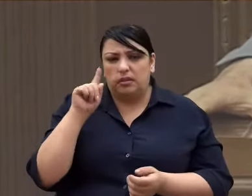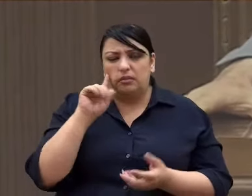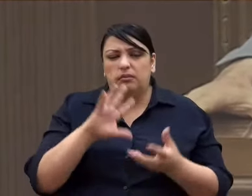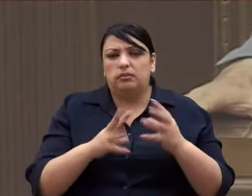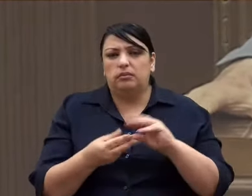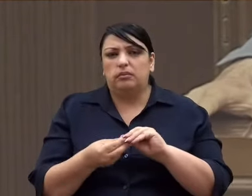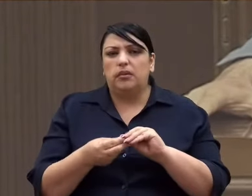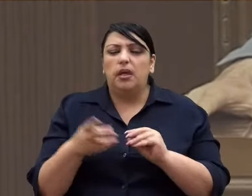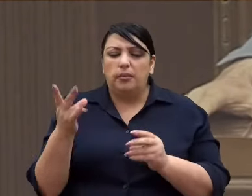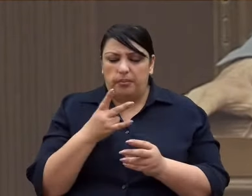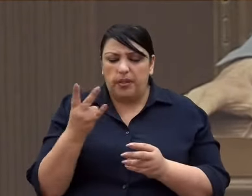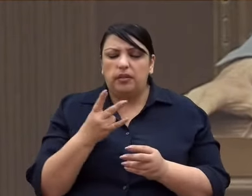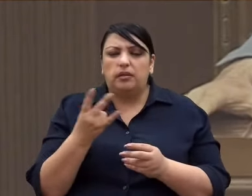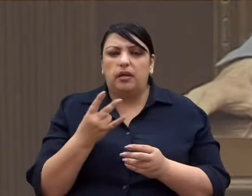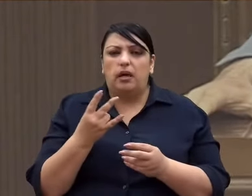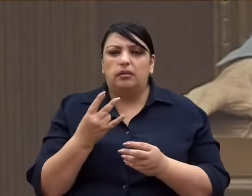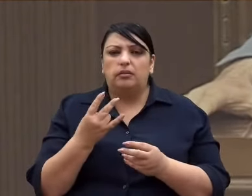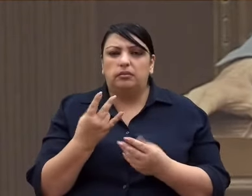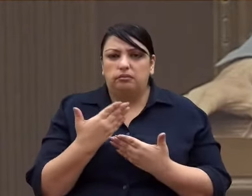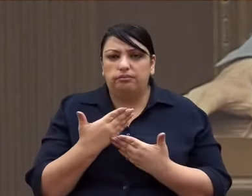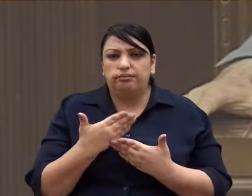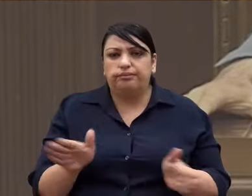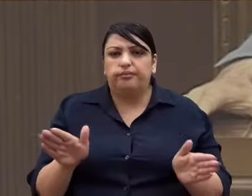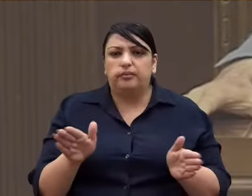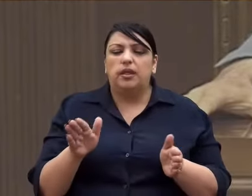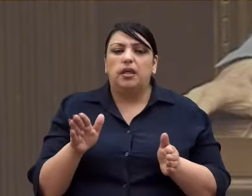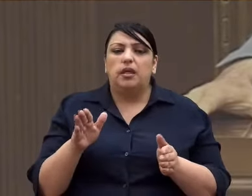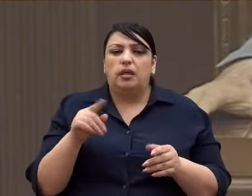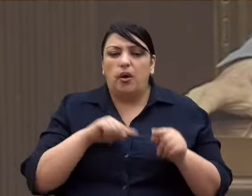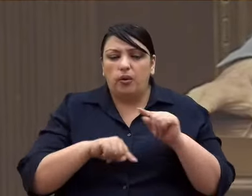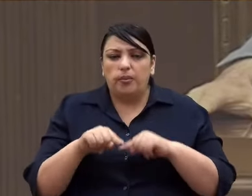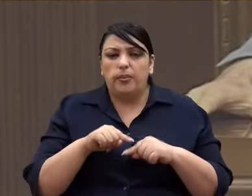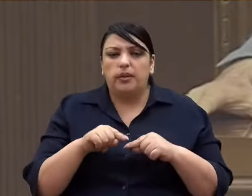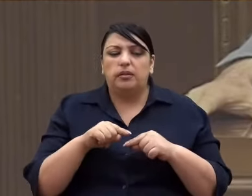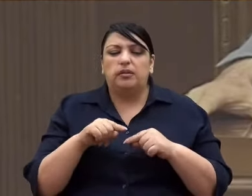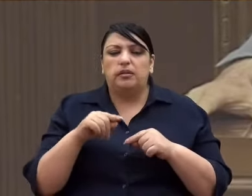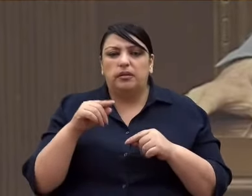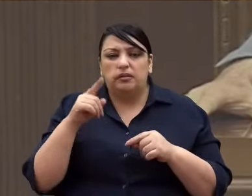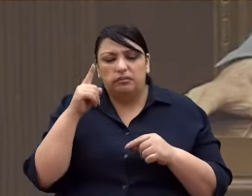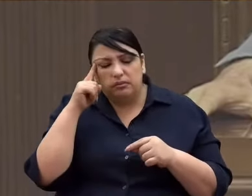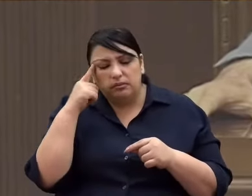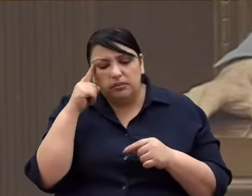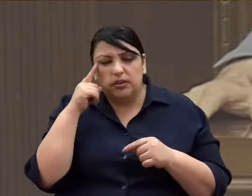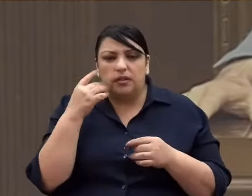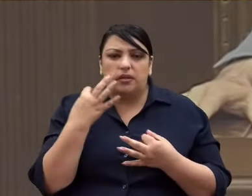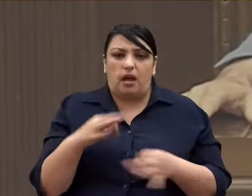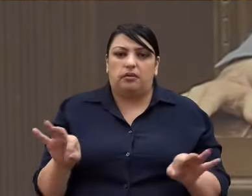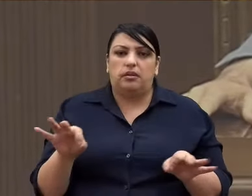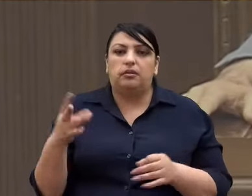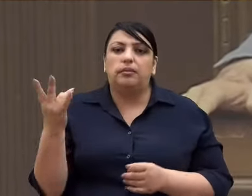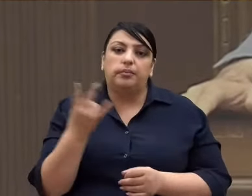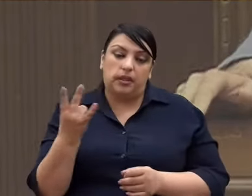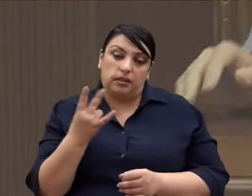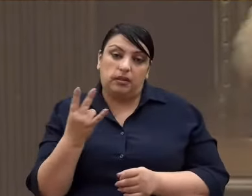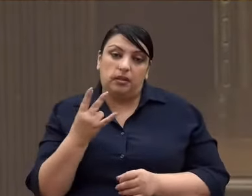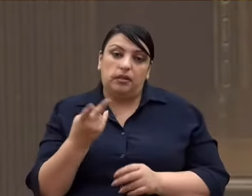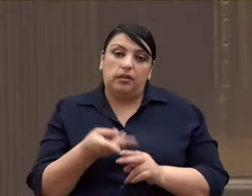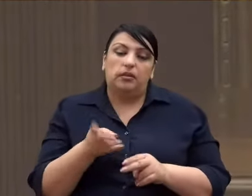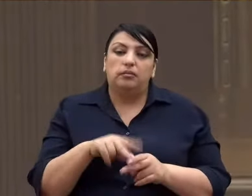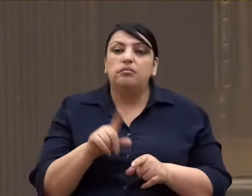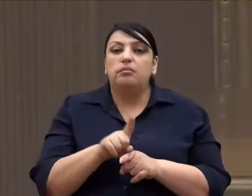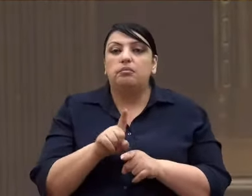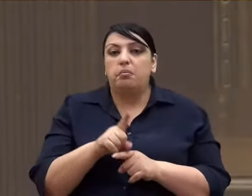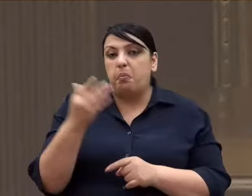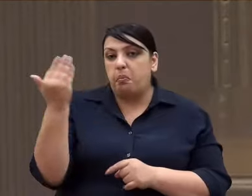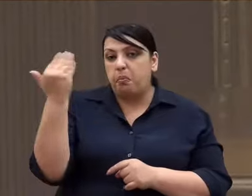մեր պիտի դուրս գանք քաղաքական և հոգեբանական այս վախերից, որովհետև դա ինքնին պարալիզ է